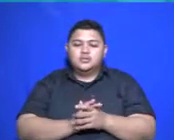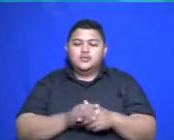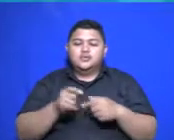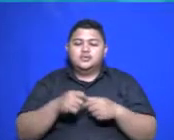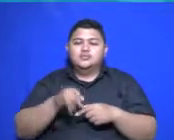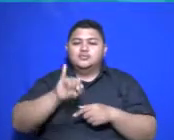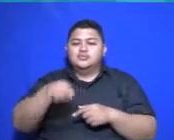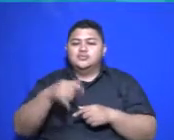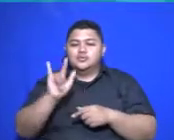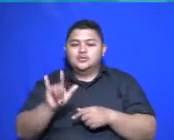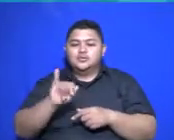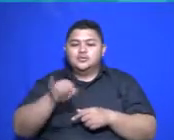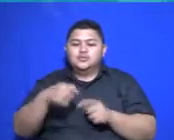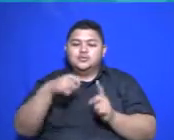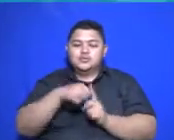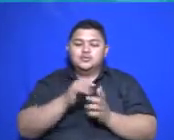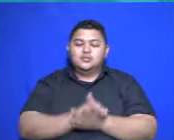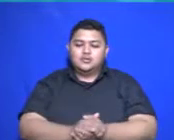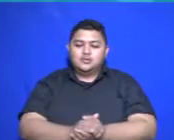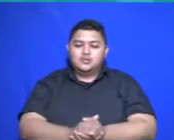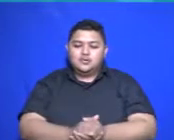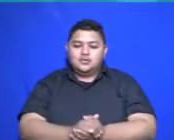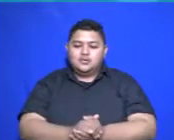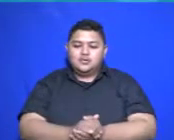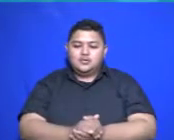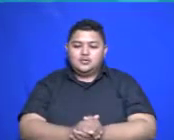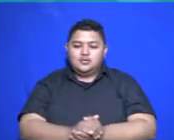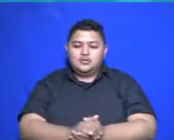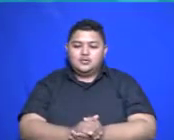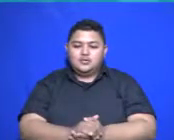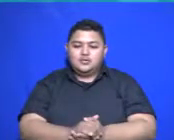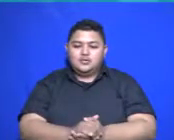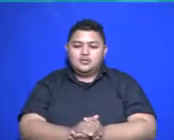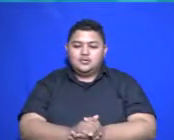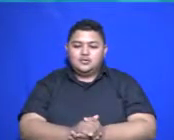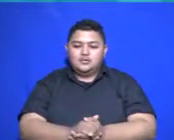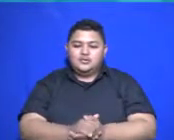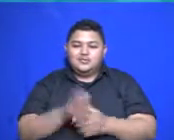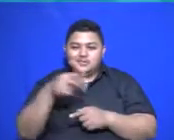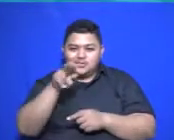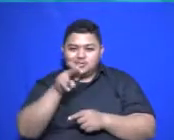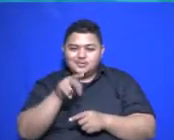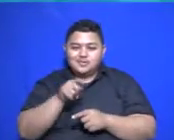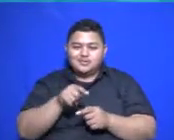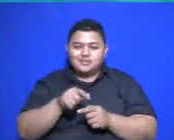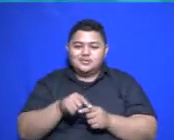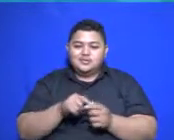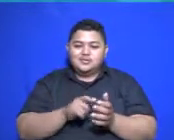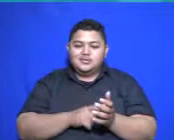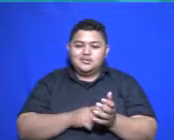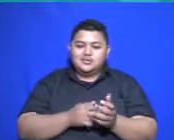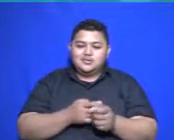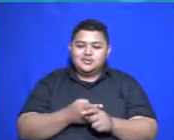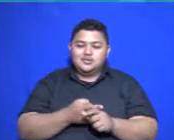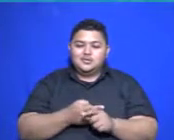Kala. Saya lihat nih sebagian besar wajah-wajahnya sudah datang sejak hari pertama. Nah, mungkin nanti kalau ada yang sampai 4